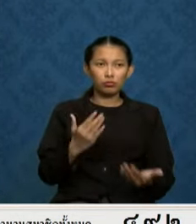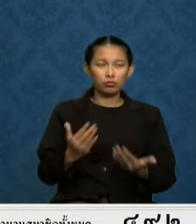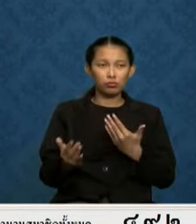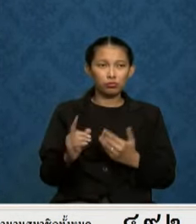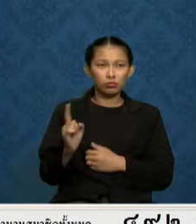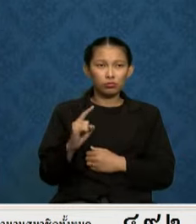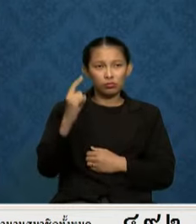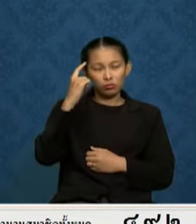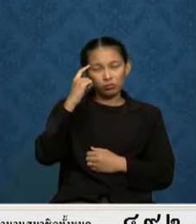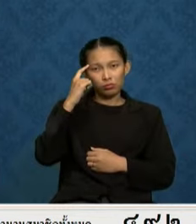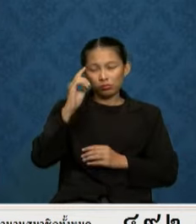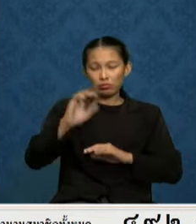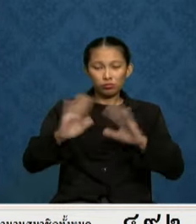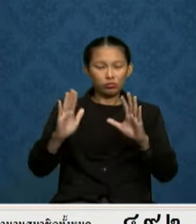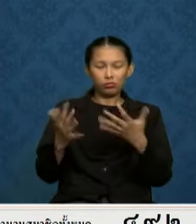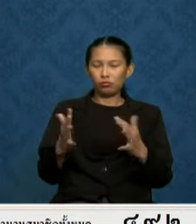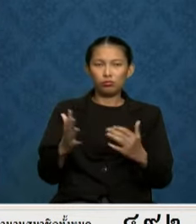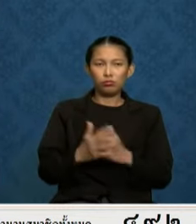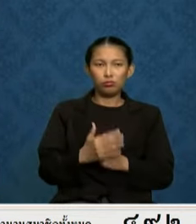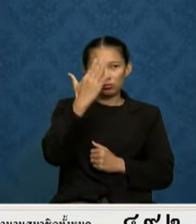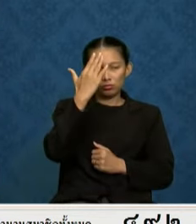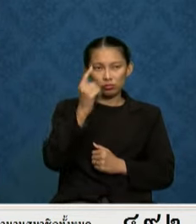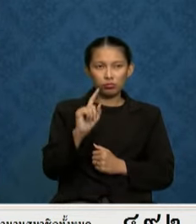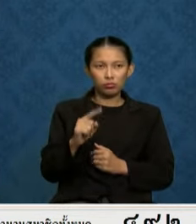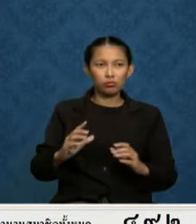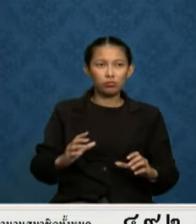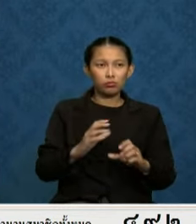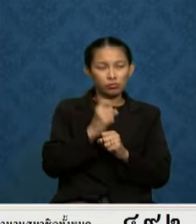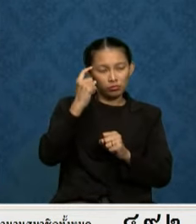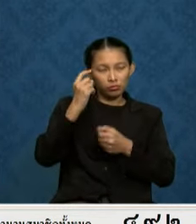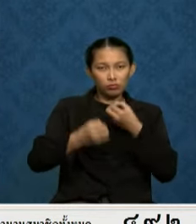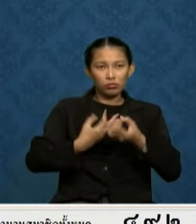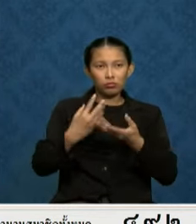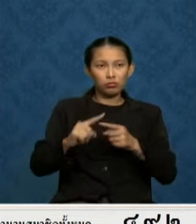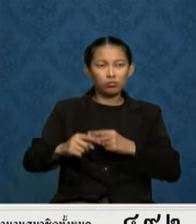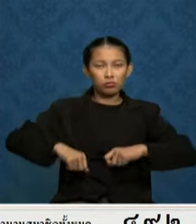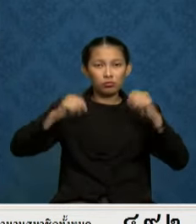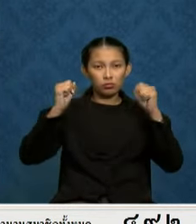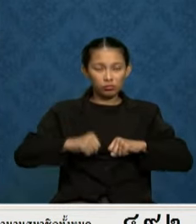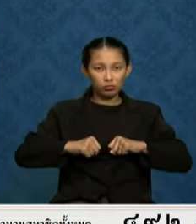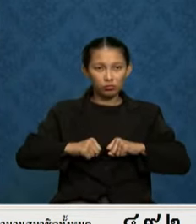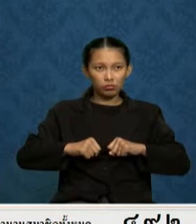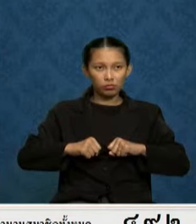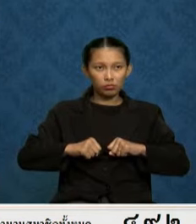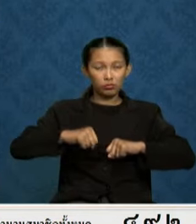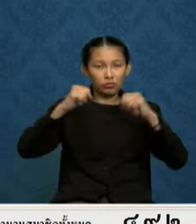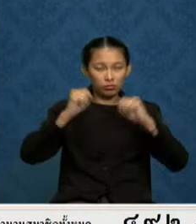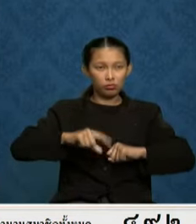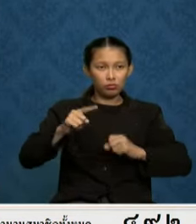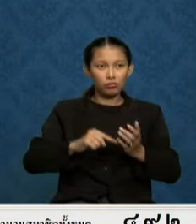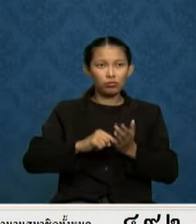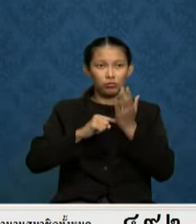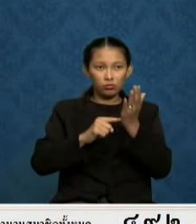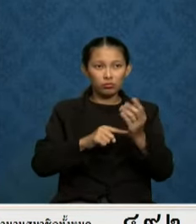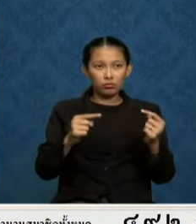Christian Nuclearตนี้เป็นควรทำCheck ธรุปคเหนเข้ามาส่นการตัศินใจเป็เรื่การตศินใจถือัhips